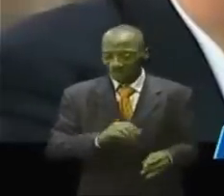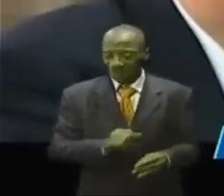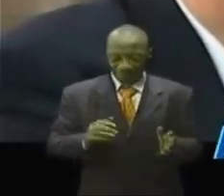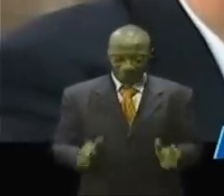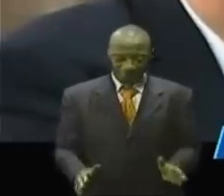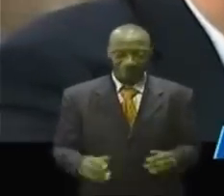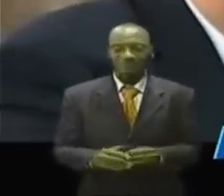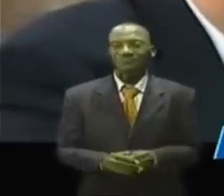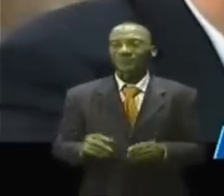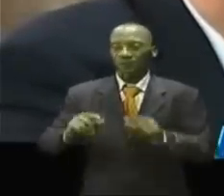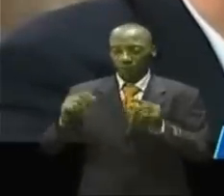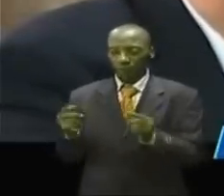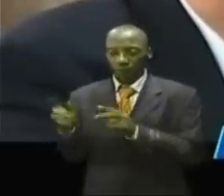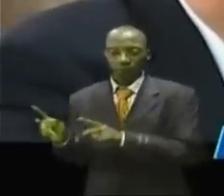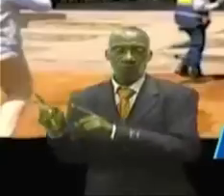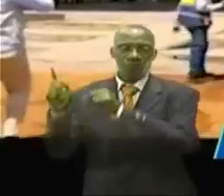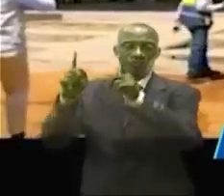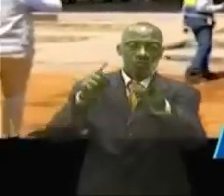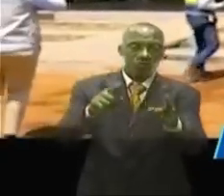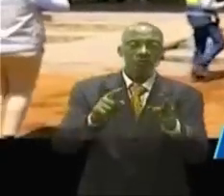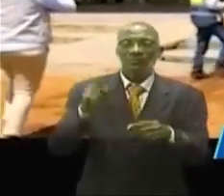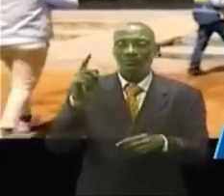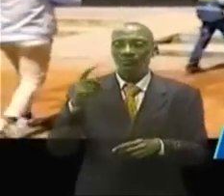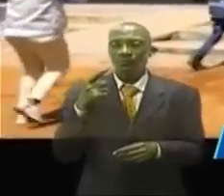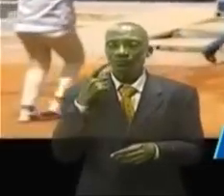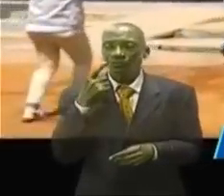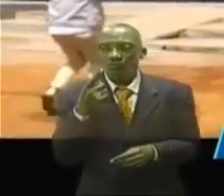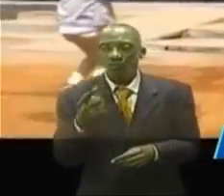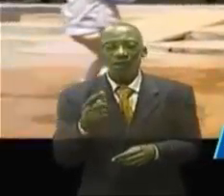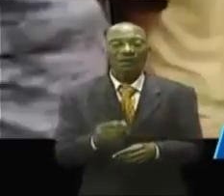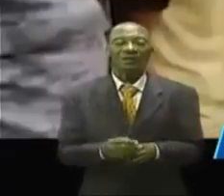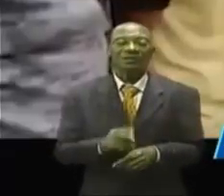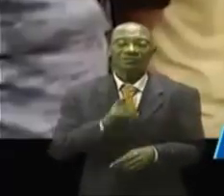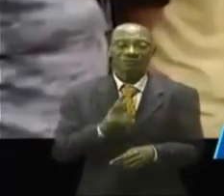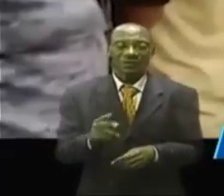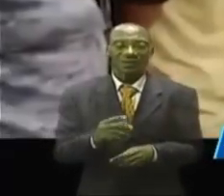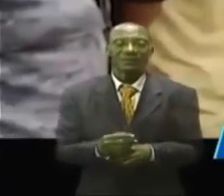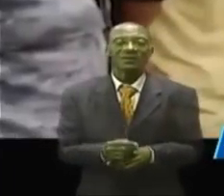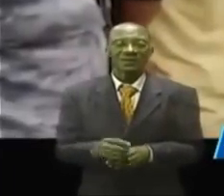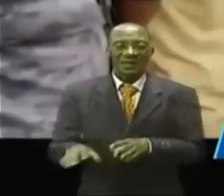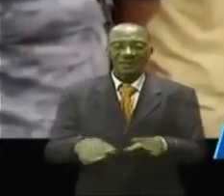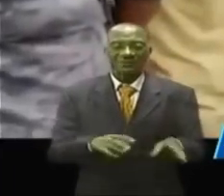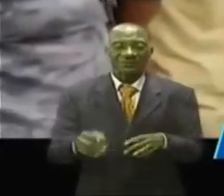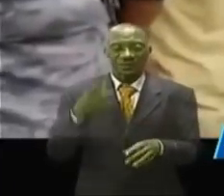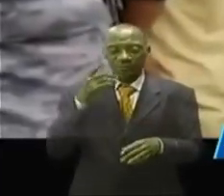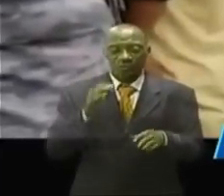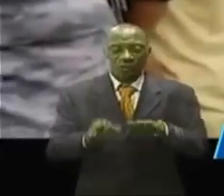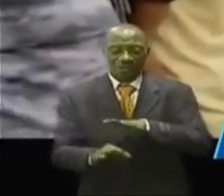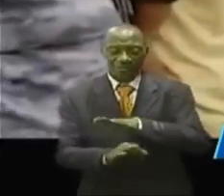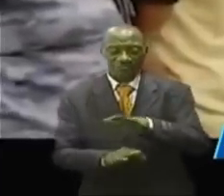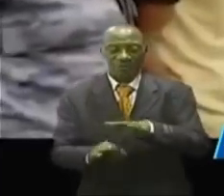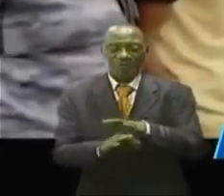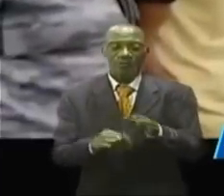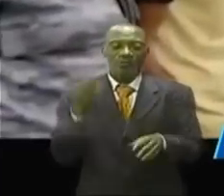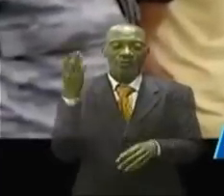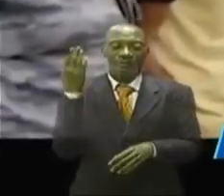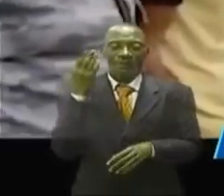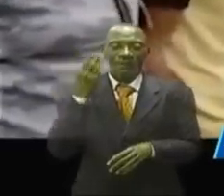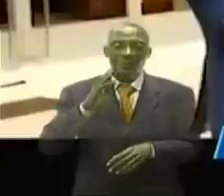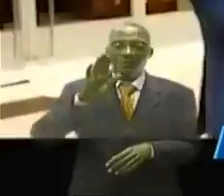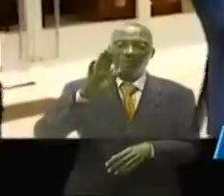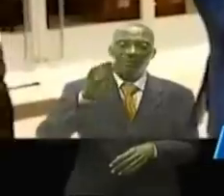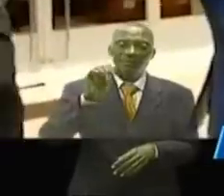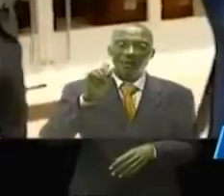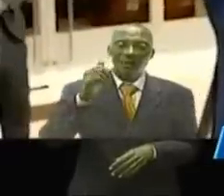doigt les réalisations de la Fondation Modeste Bahati Lukwebo. À son arrivée à Bukavu, chef-lieu du Sud Kivu, André